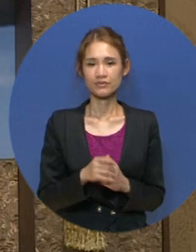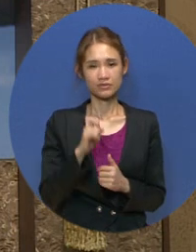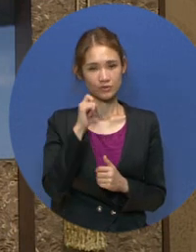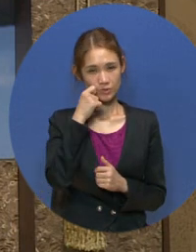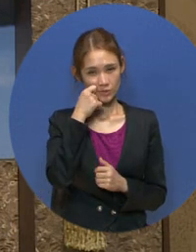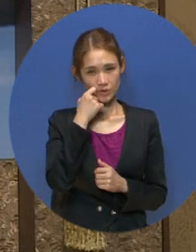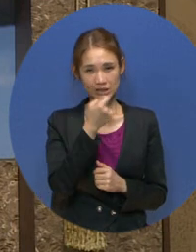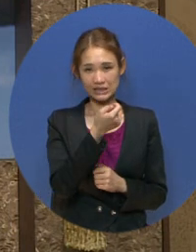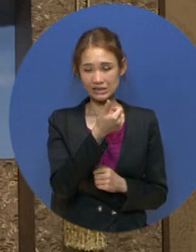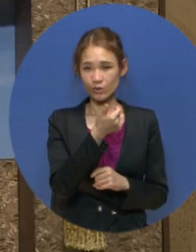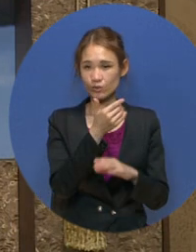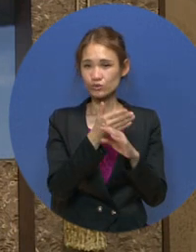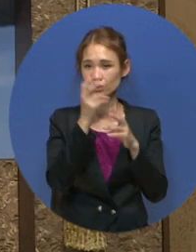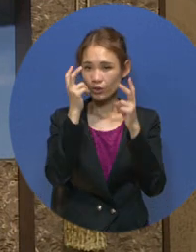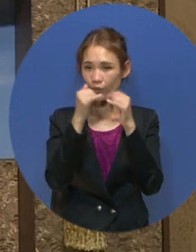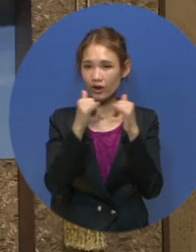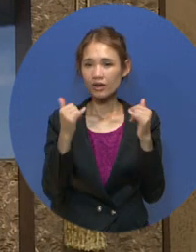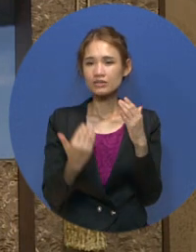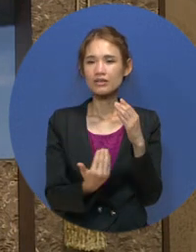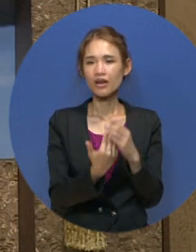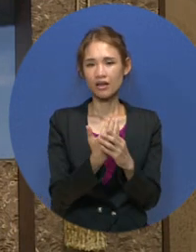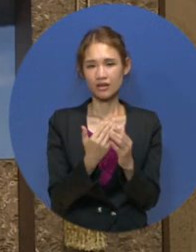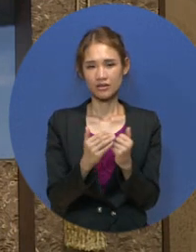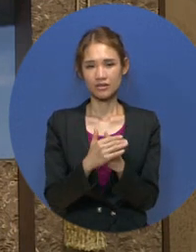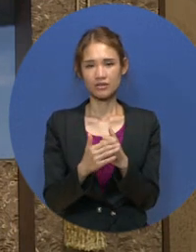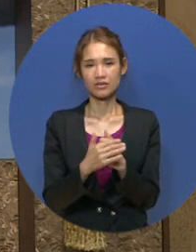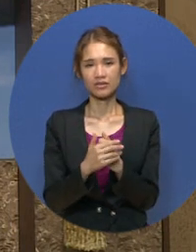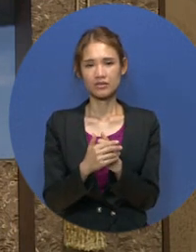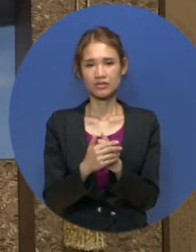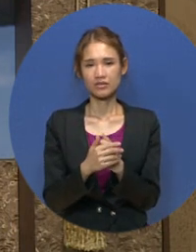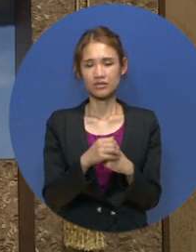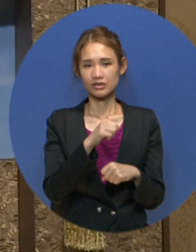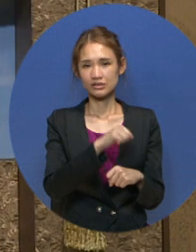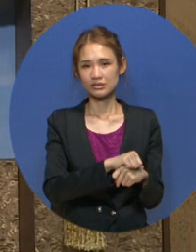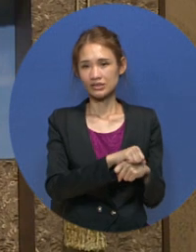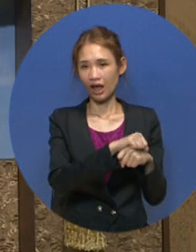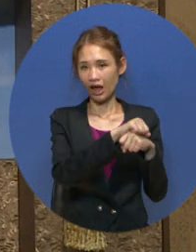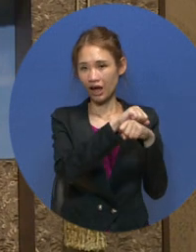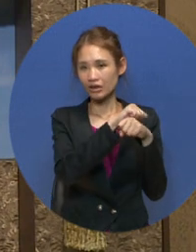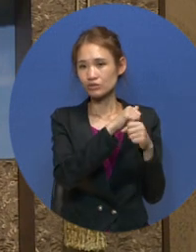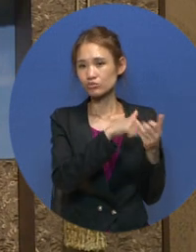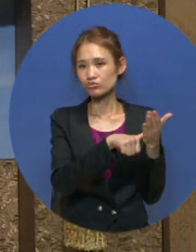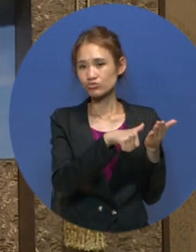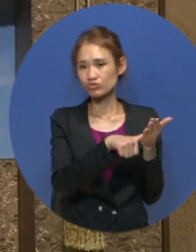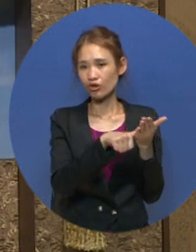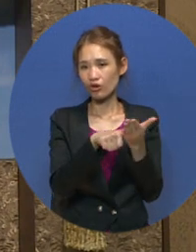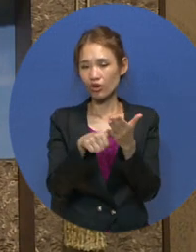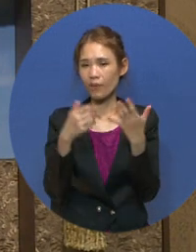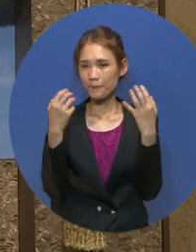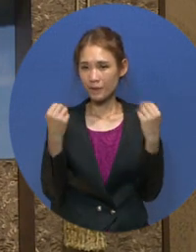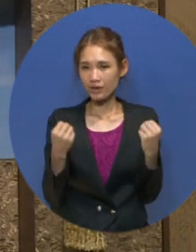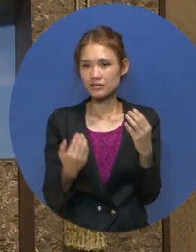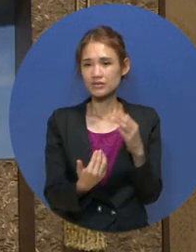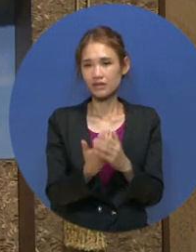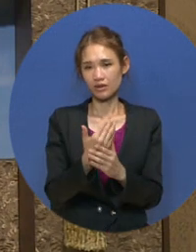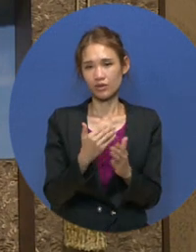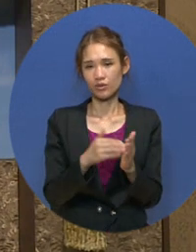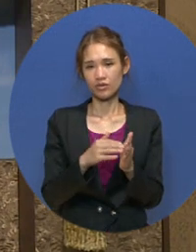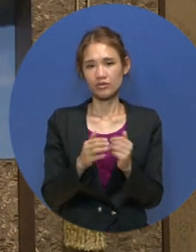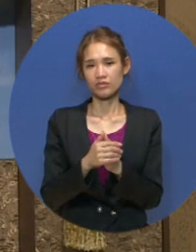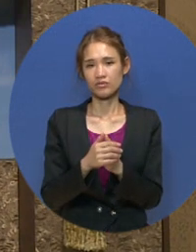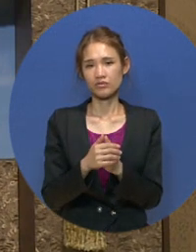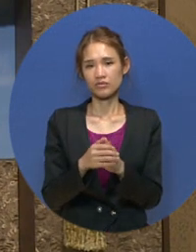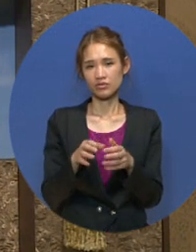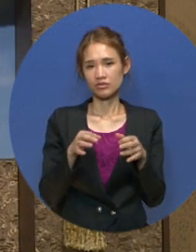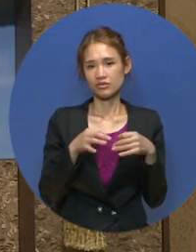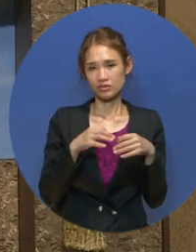어려워지는 소상공인들이 생겨나게 되면서, 네. 재고 물건들이 또 생각보다 많이 생겨나게 되는 그래서 저희